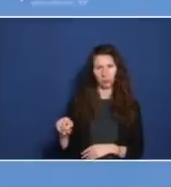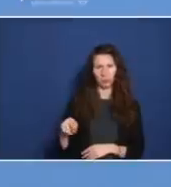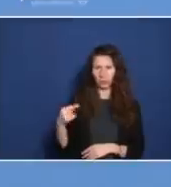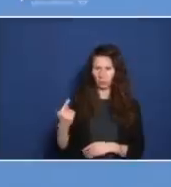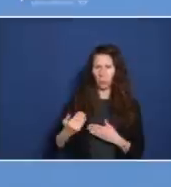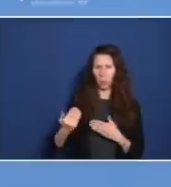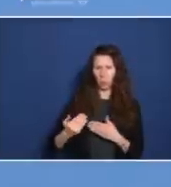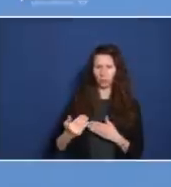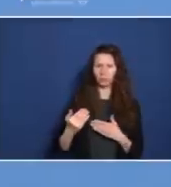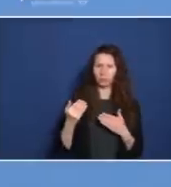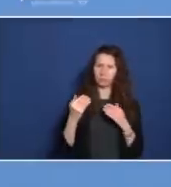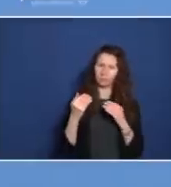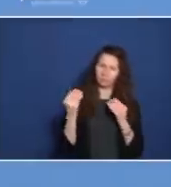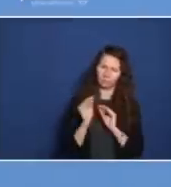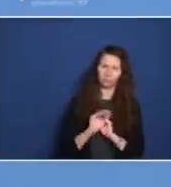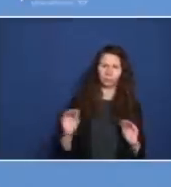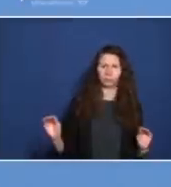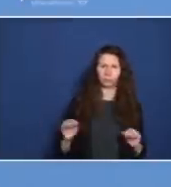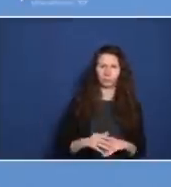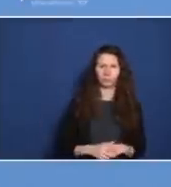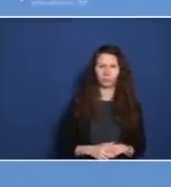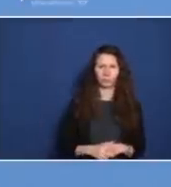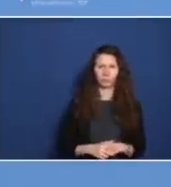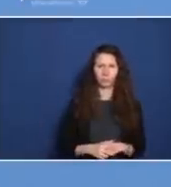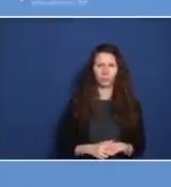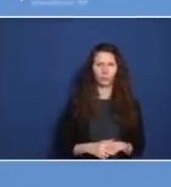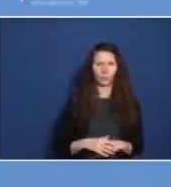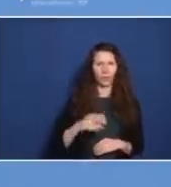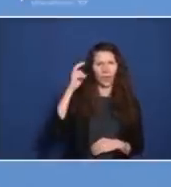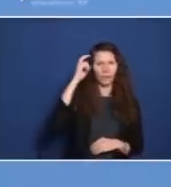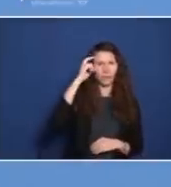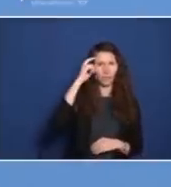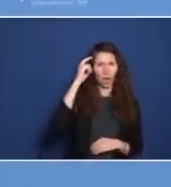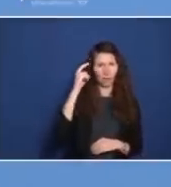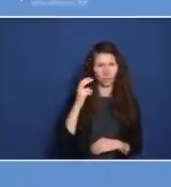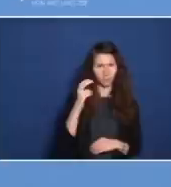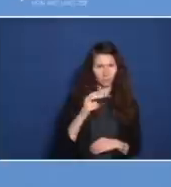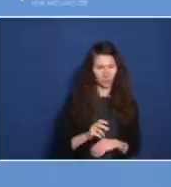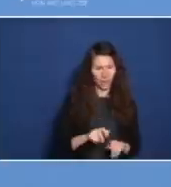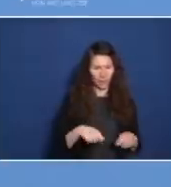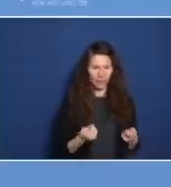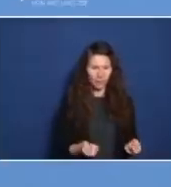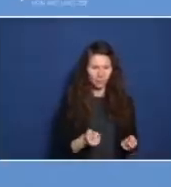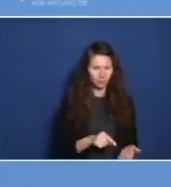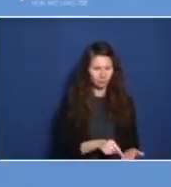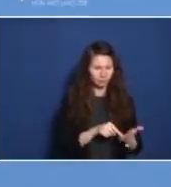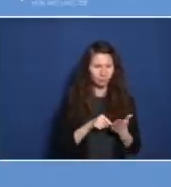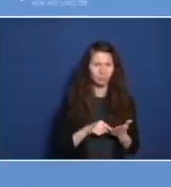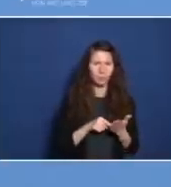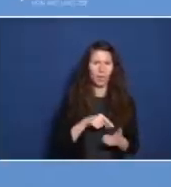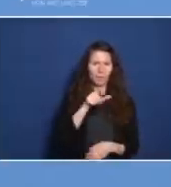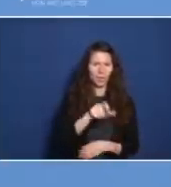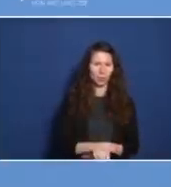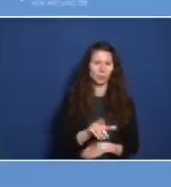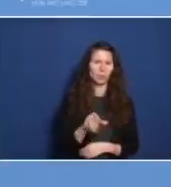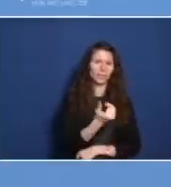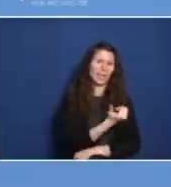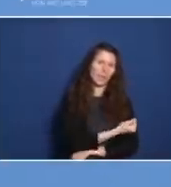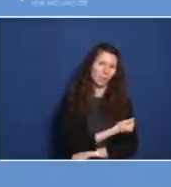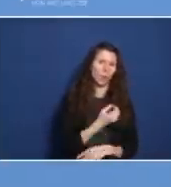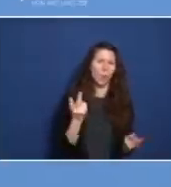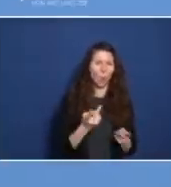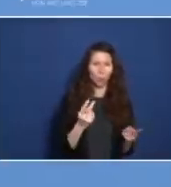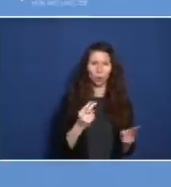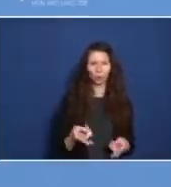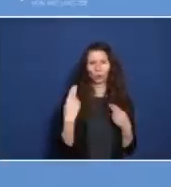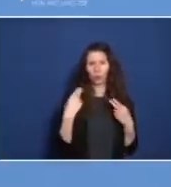vielfach geäußert. In dem Moment, wo die wissenschaftlichen Erkenntnisse ergeben, dass von einer geimpften oder genesenen Person eben ein